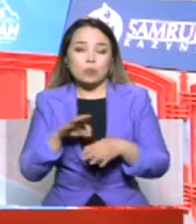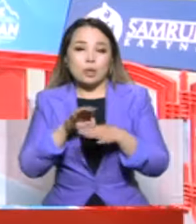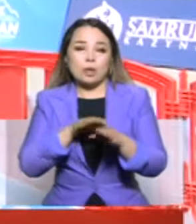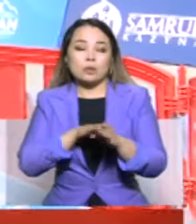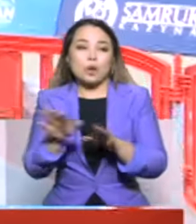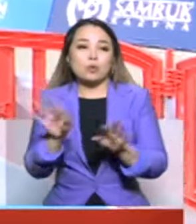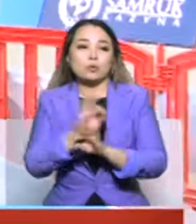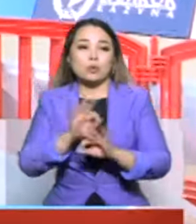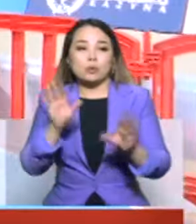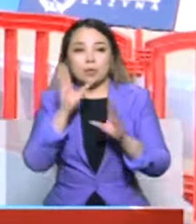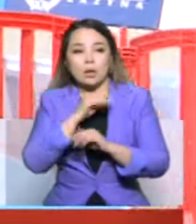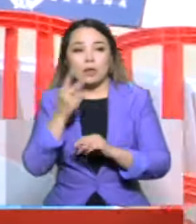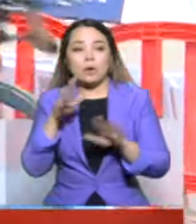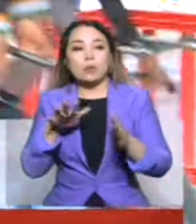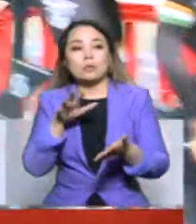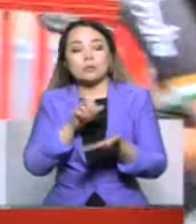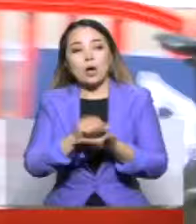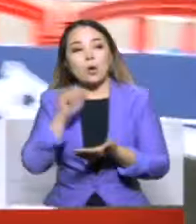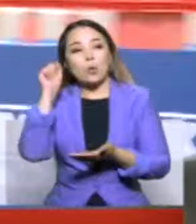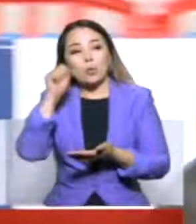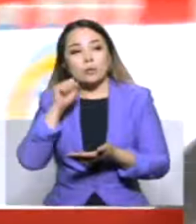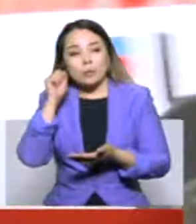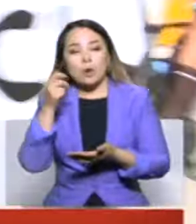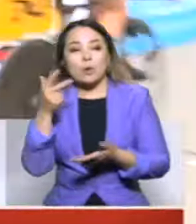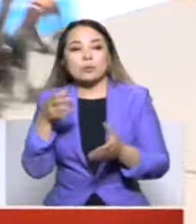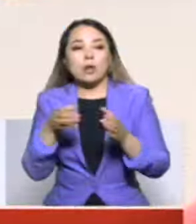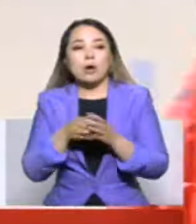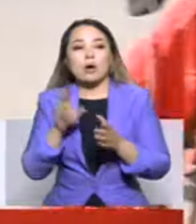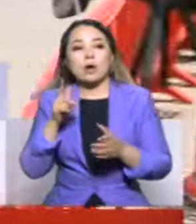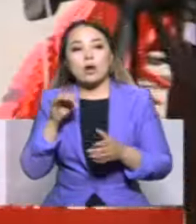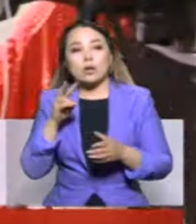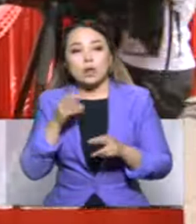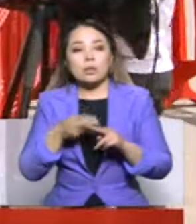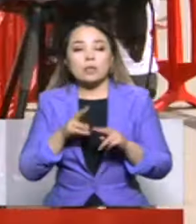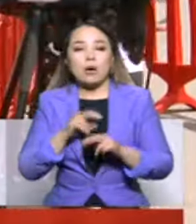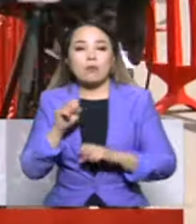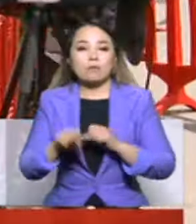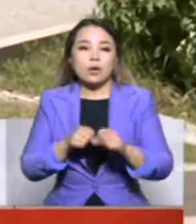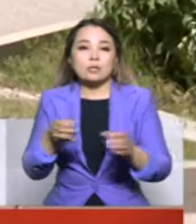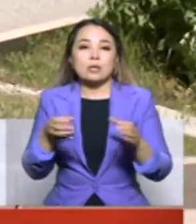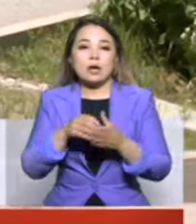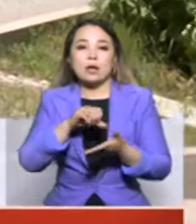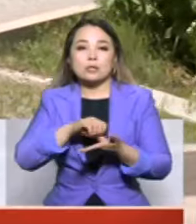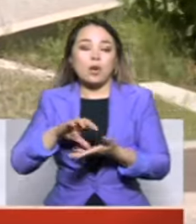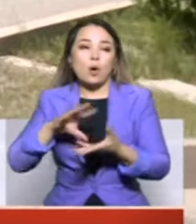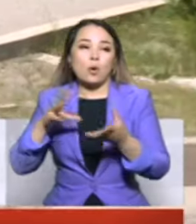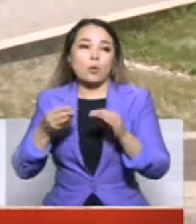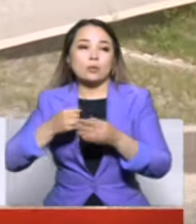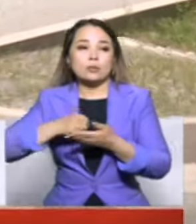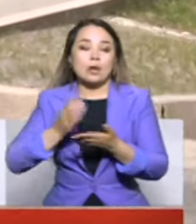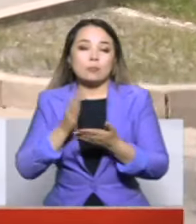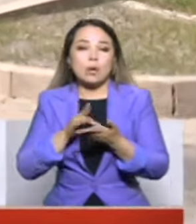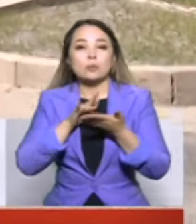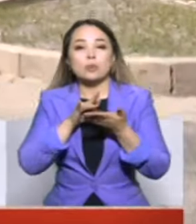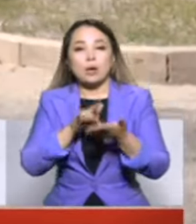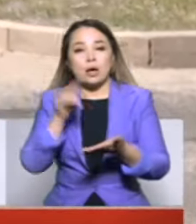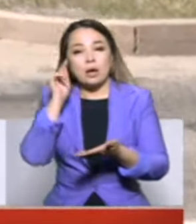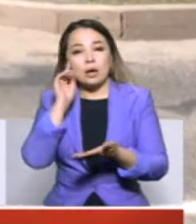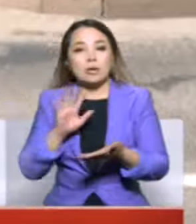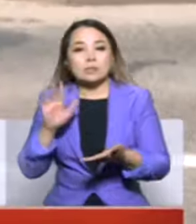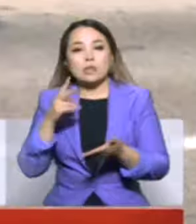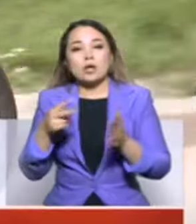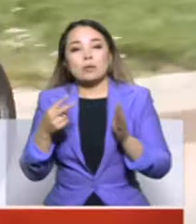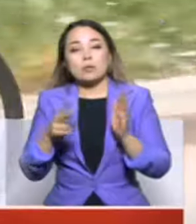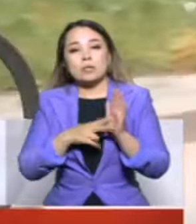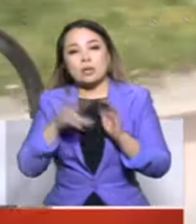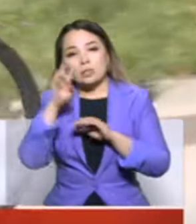үздік болды. Ал екінші орын Өзбекстанға бұйырса, үштікті Гонконгтан келген велошабандоздар қорытындылады. Турнирге Азияның 28